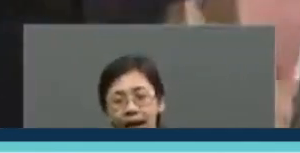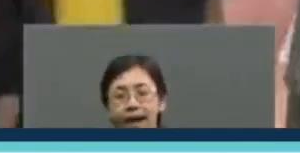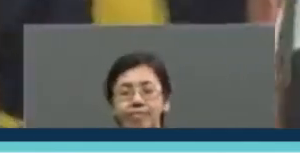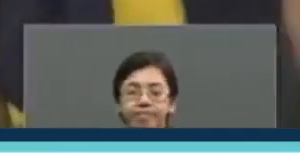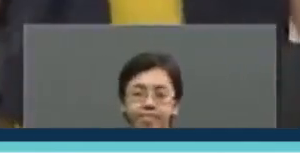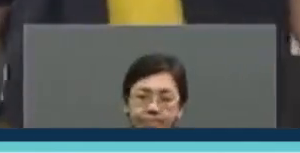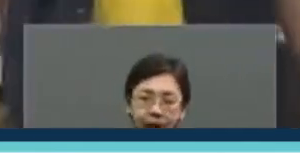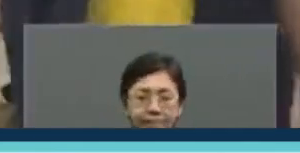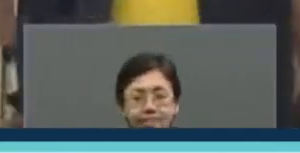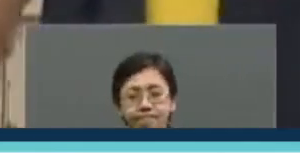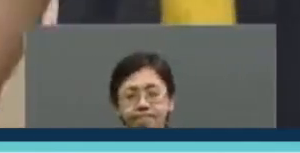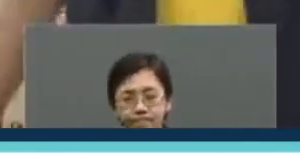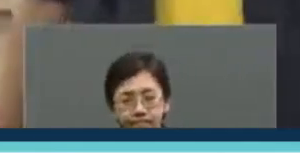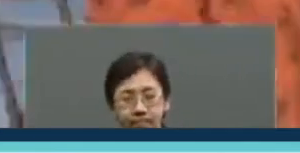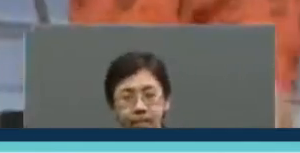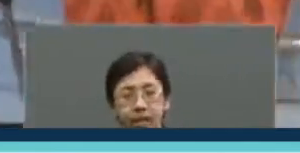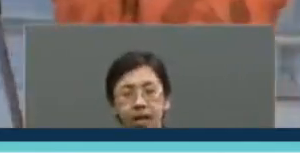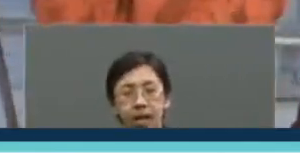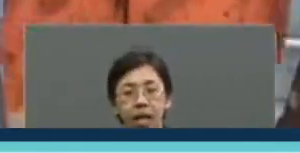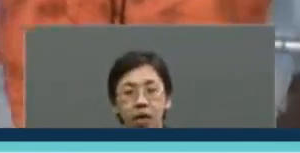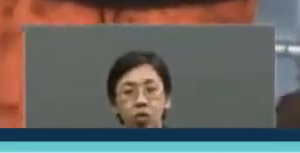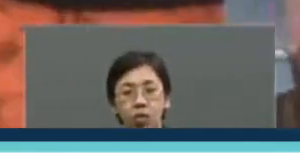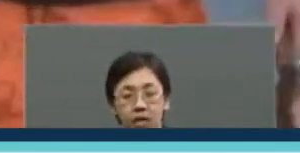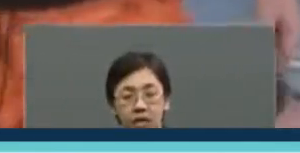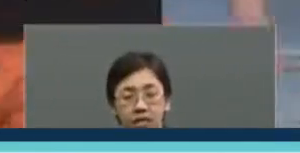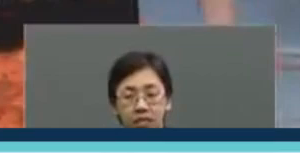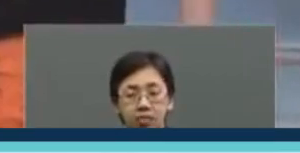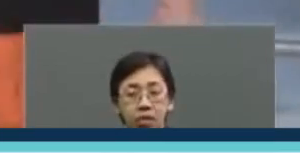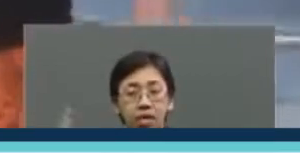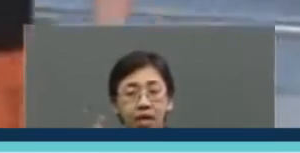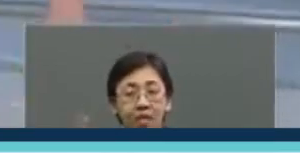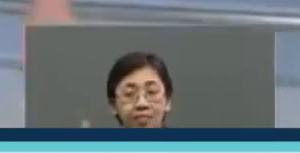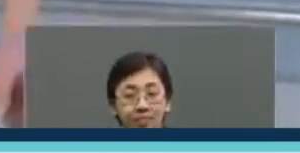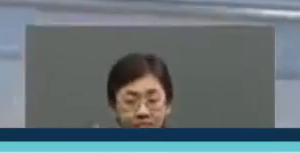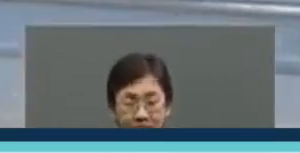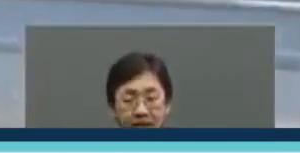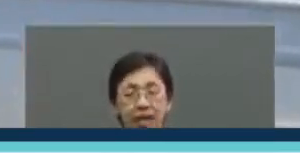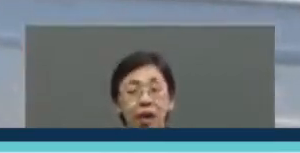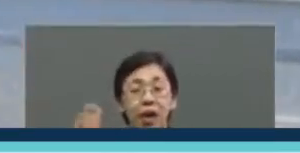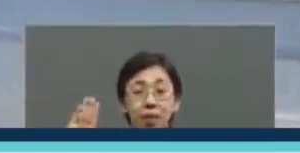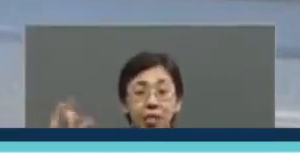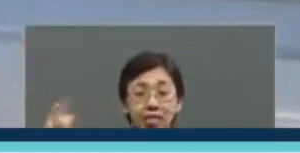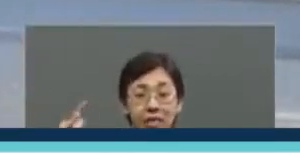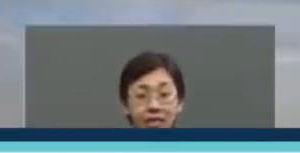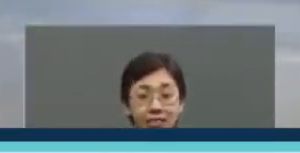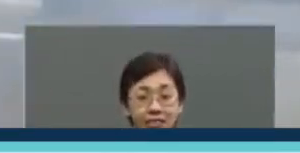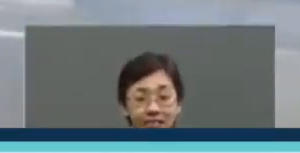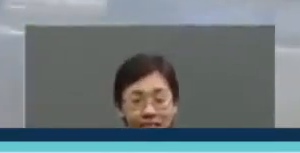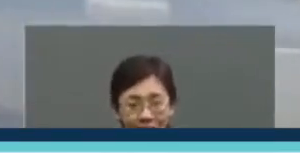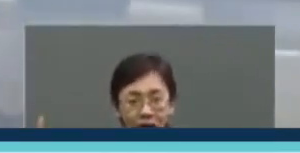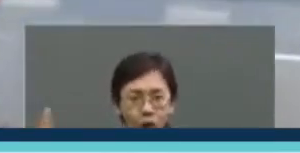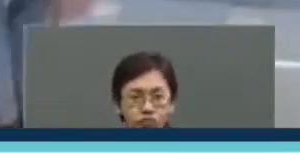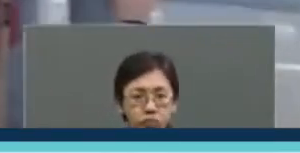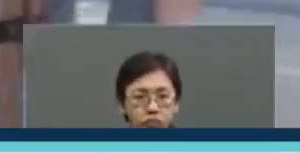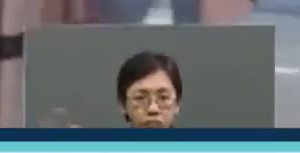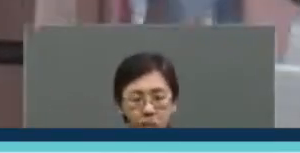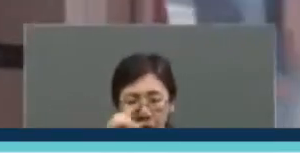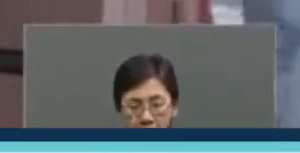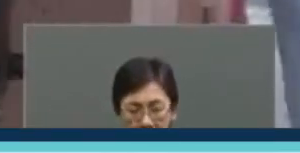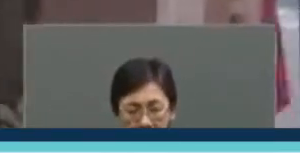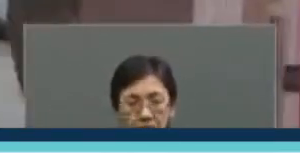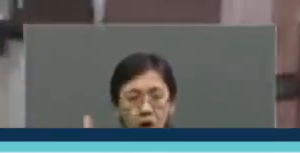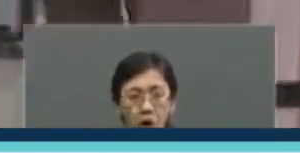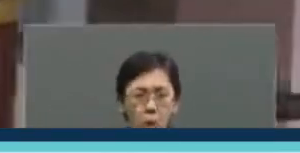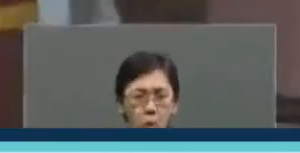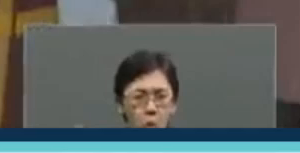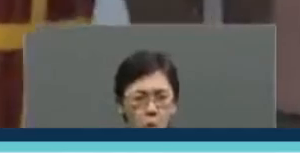พลวิชัยอธิการบดีมหาวิทยาลัยหอการค้าไทยและประธานที่ปรึกษาศูนย์พยากรณ์เศรษฐกิจและธุรกิจกล่าวว่านโยบายดัง